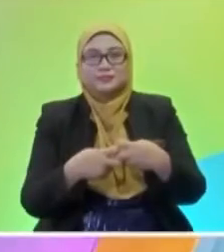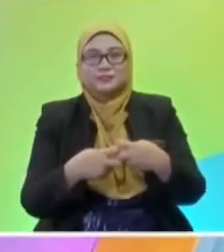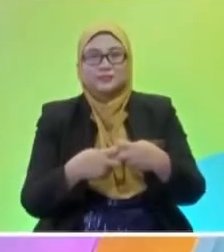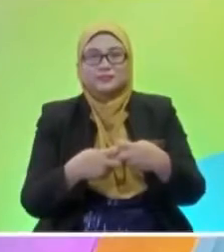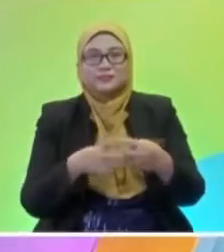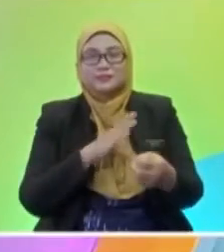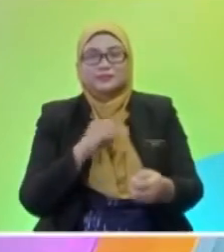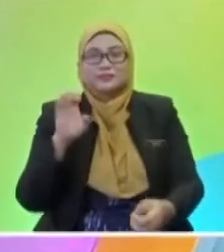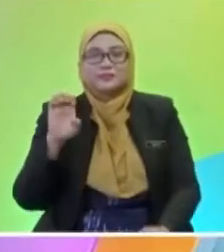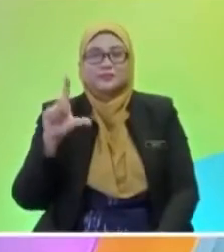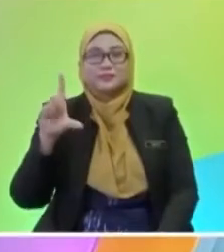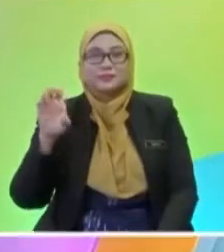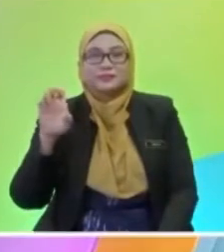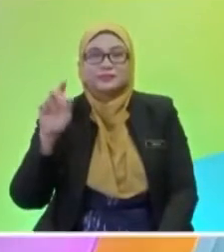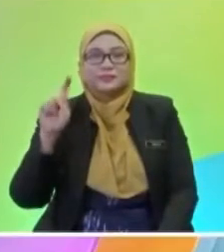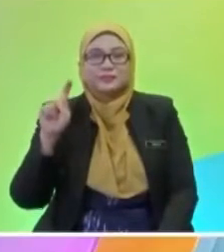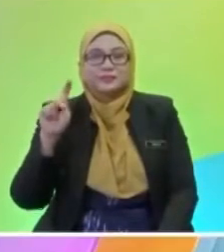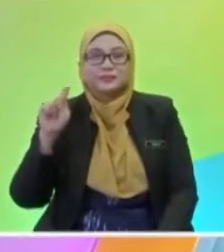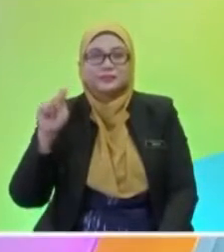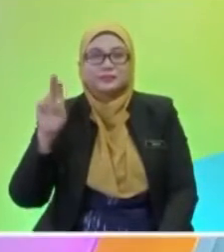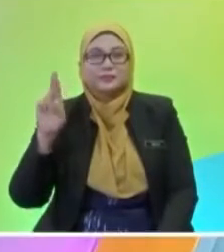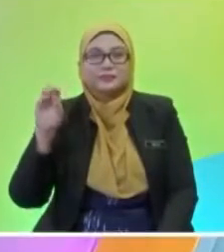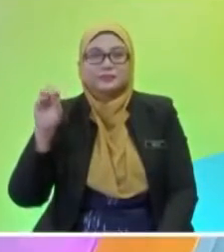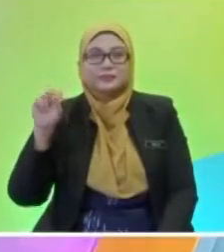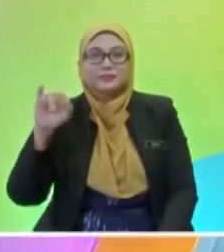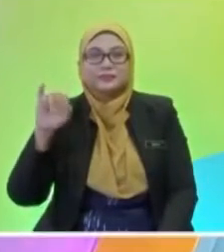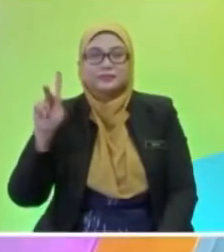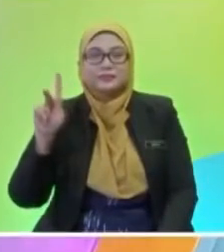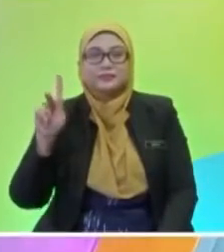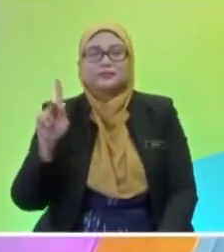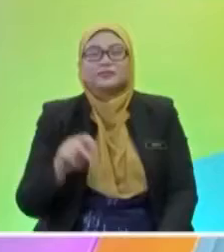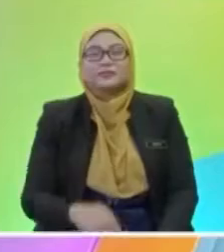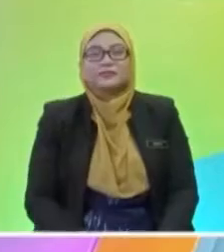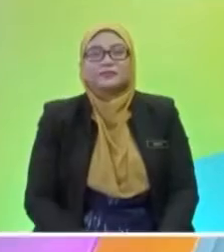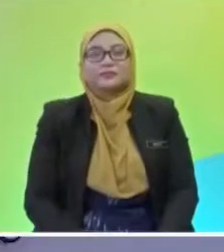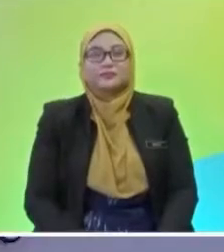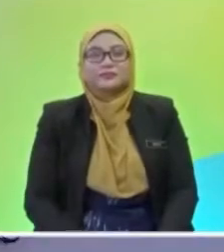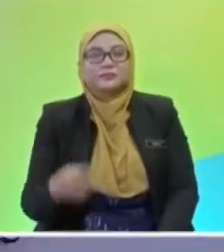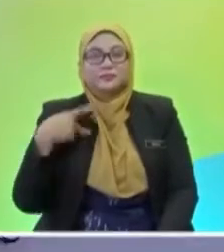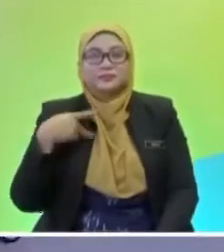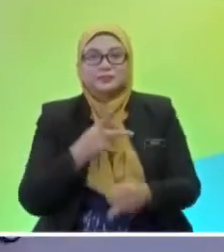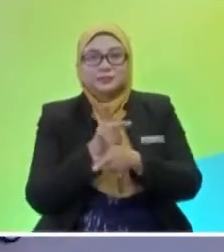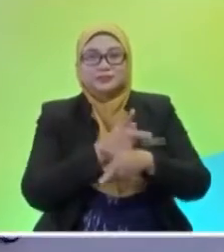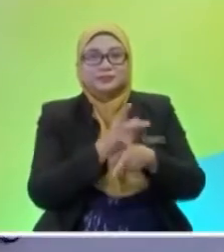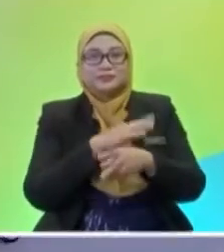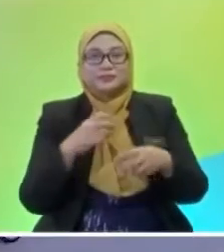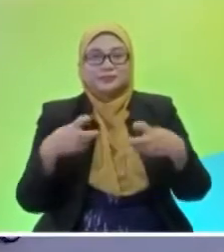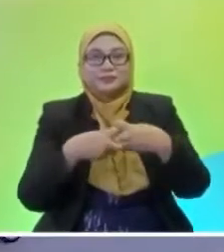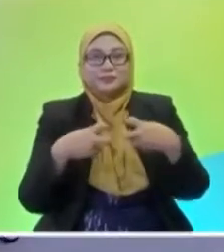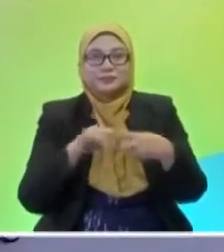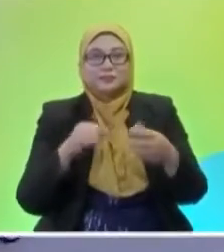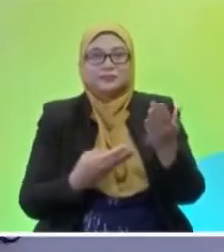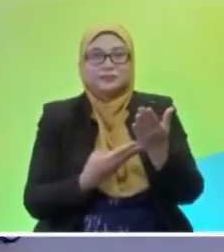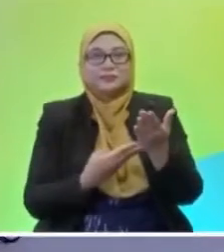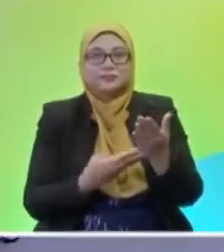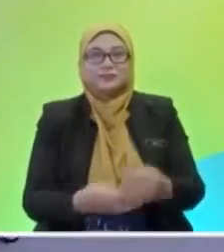dan elektronik. Ya. Di mana elektronik tu yang dia punya kawalan tu. Okey. Dan yang elektrik yang bateri itulah. Yang bateri ni.